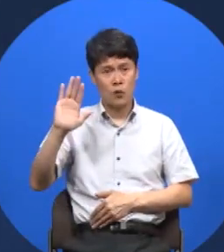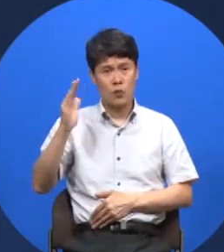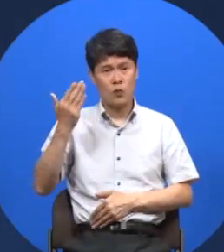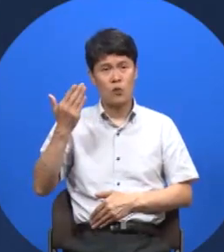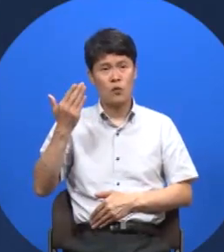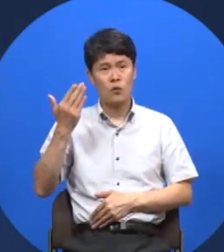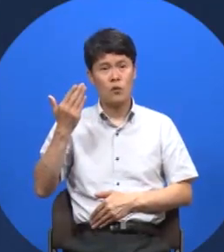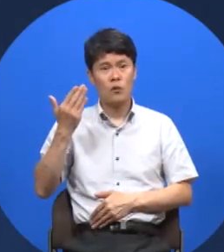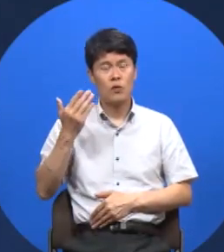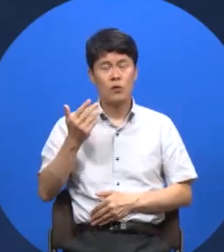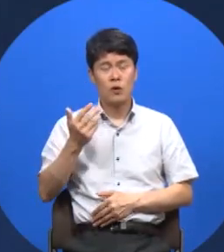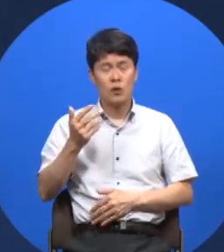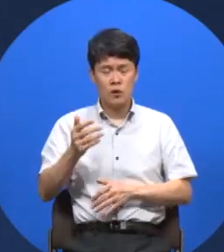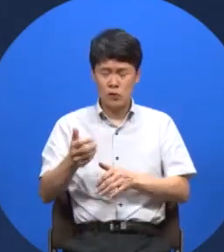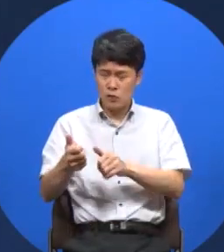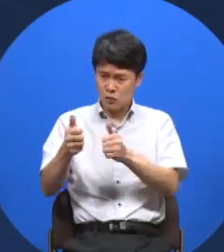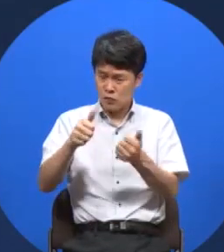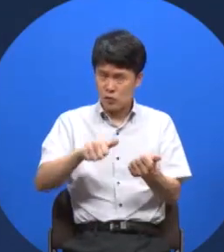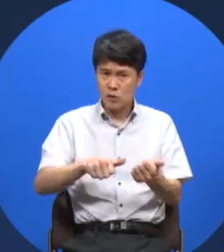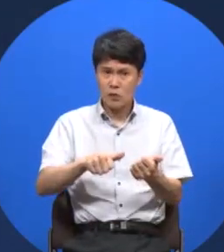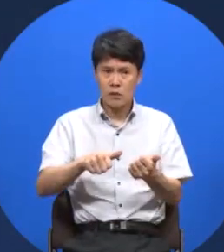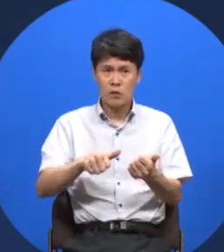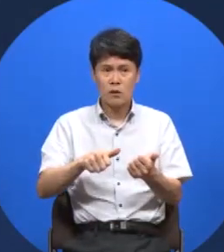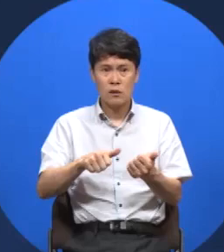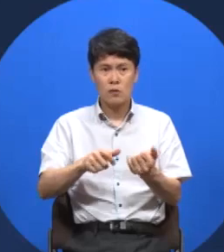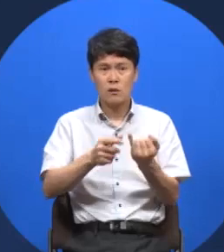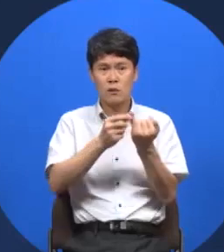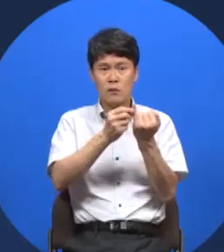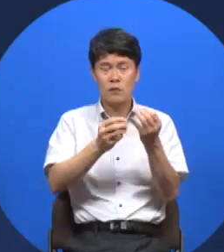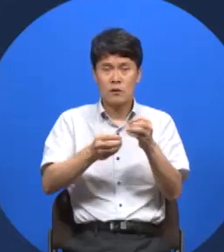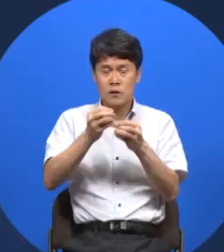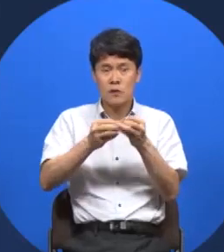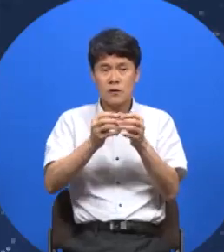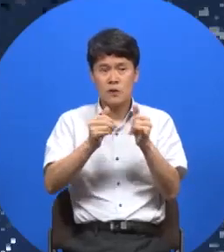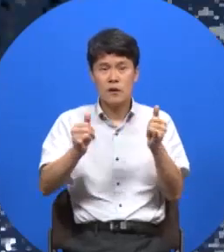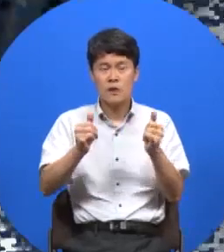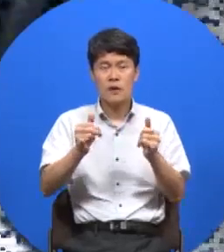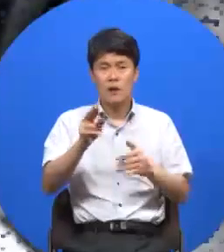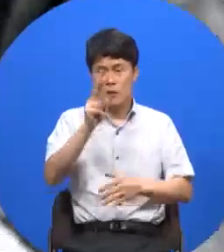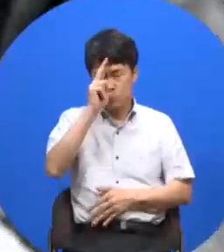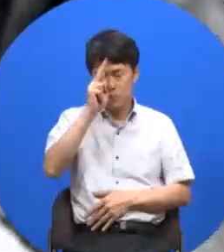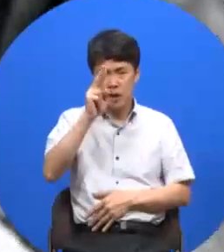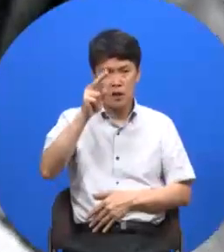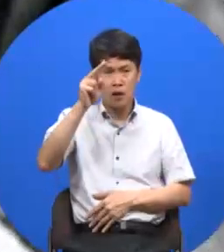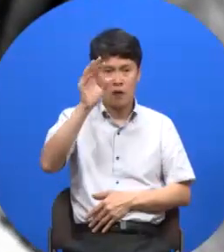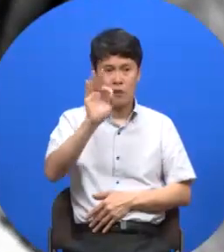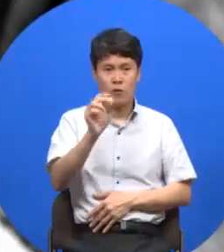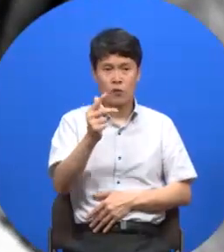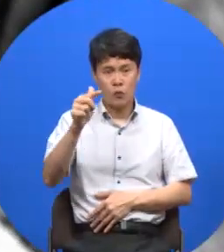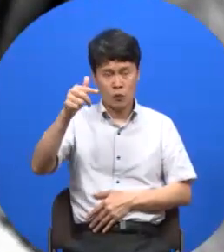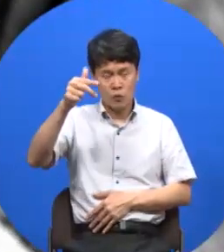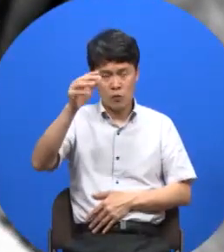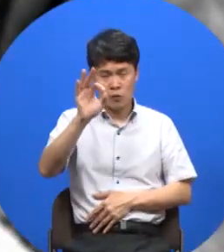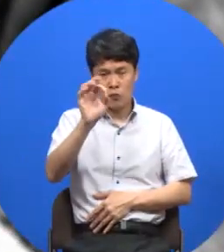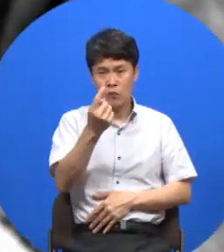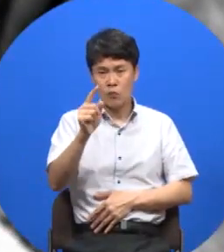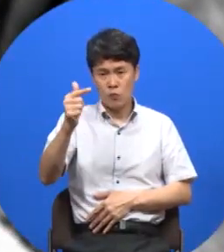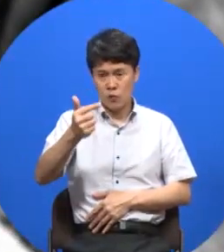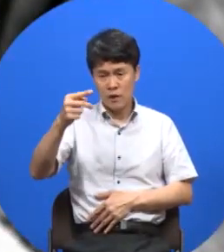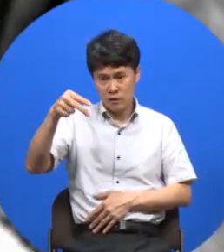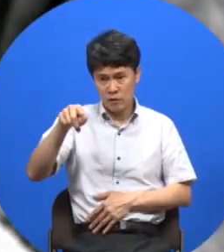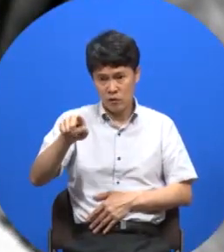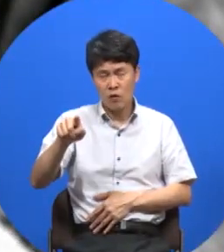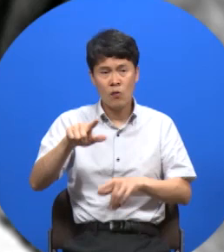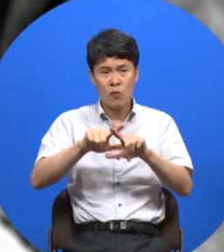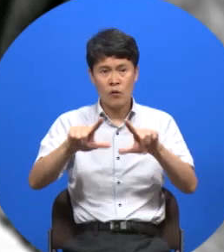그 세상은 고인이 되셨습니다만은 박완서 작가가 쓴 일상의 기적이라는 글이 요즘 많이